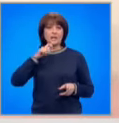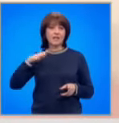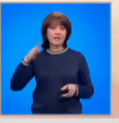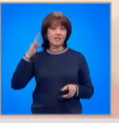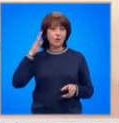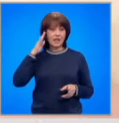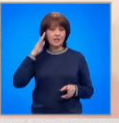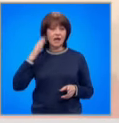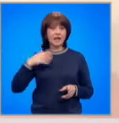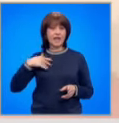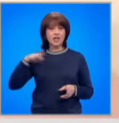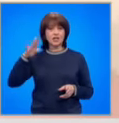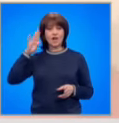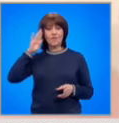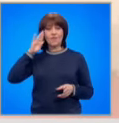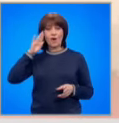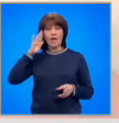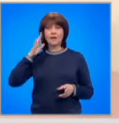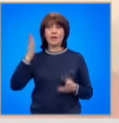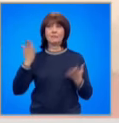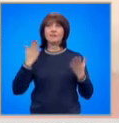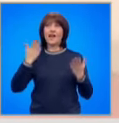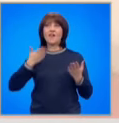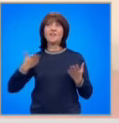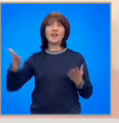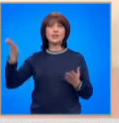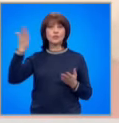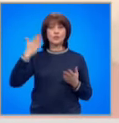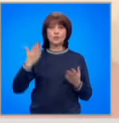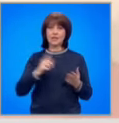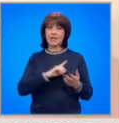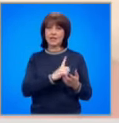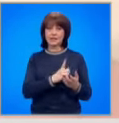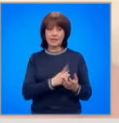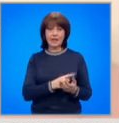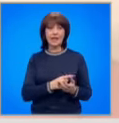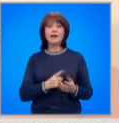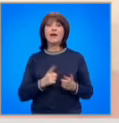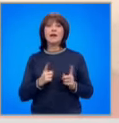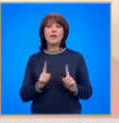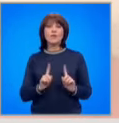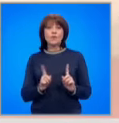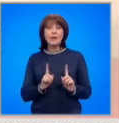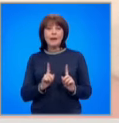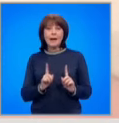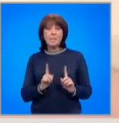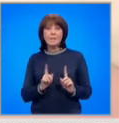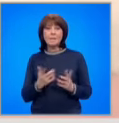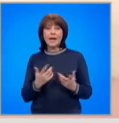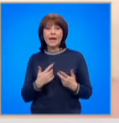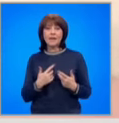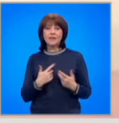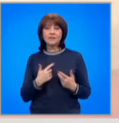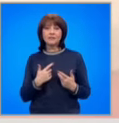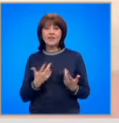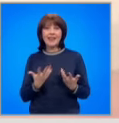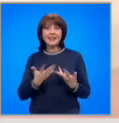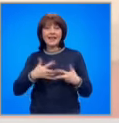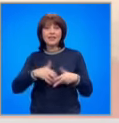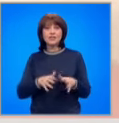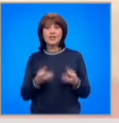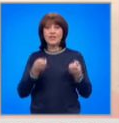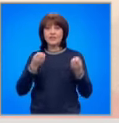Нашите военновъздушни сили показват добри резултати. Разбира се, още нямаме техническата възможност да сваляме 100% от руските ракети